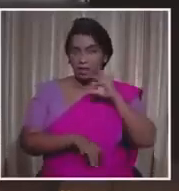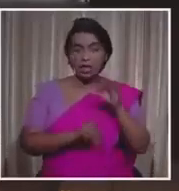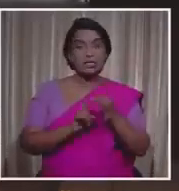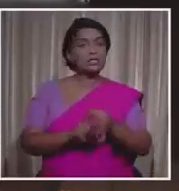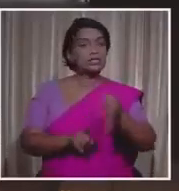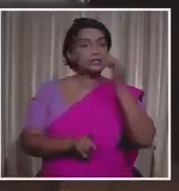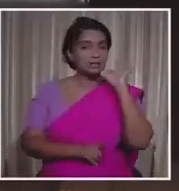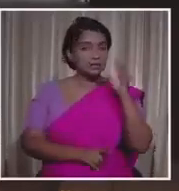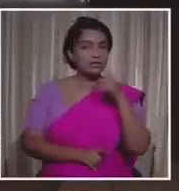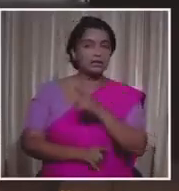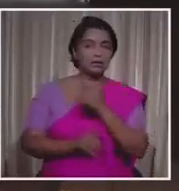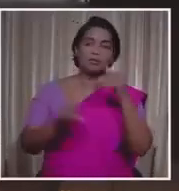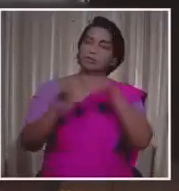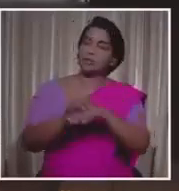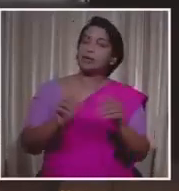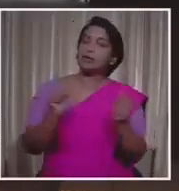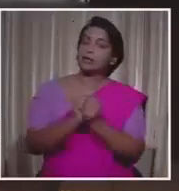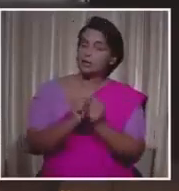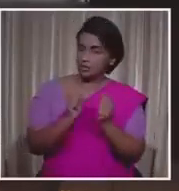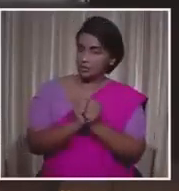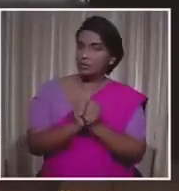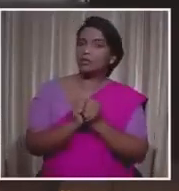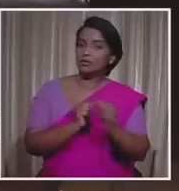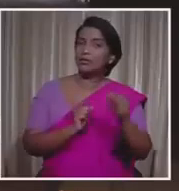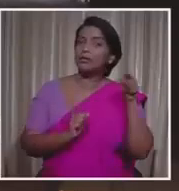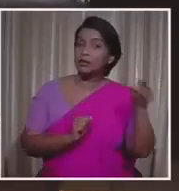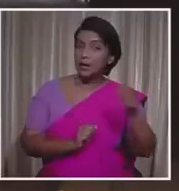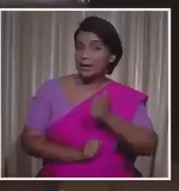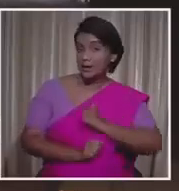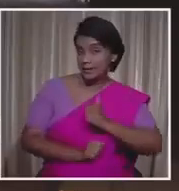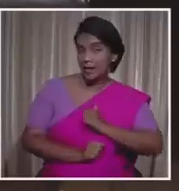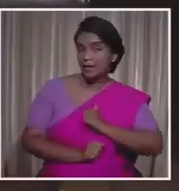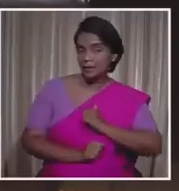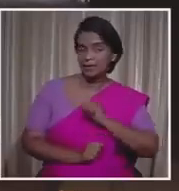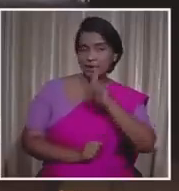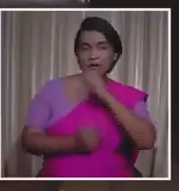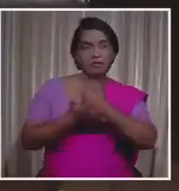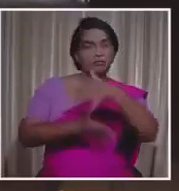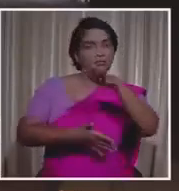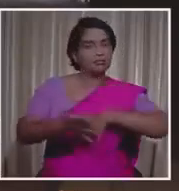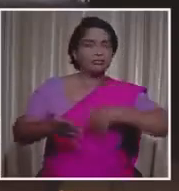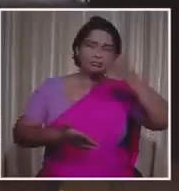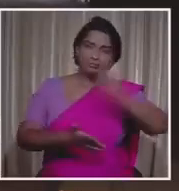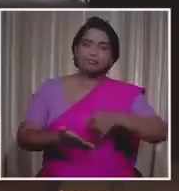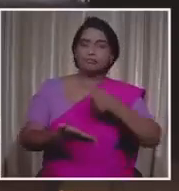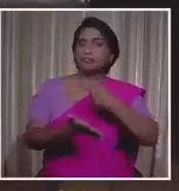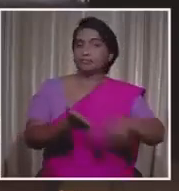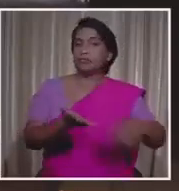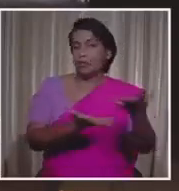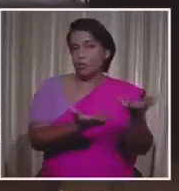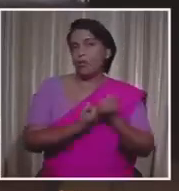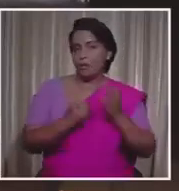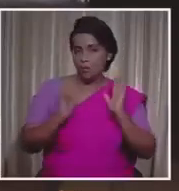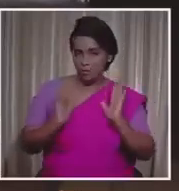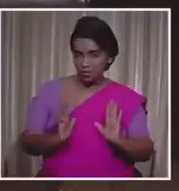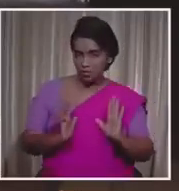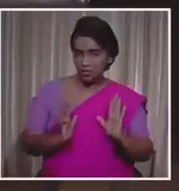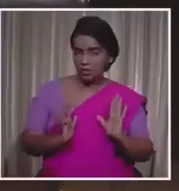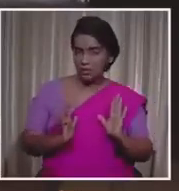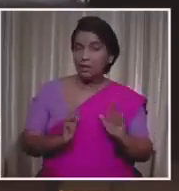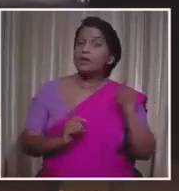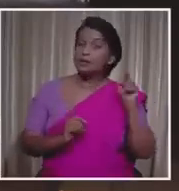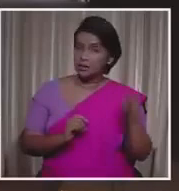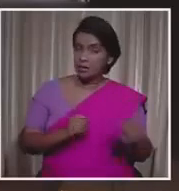ජනාධිපති ධූරයේ සේවය කිරීමට එතුමා කැමති බවට ලිඛිත එකඟත්වයක් ලබා ගත යුතු අතර